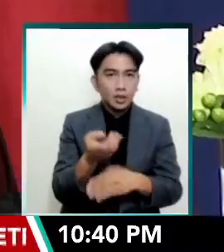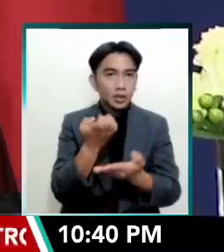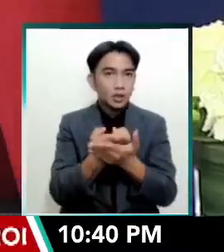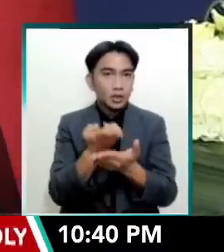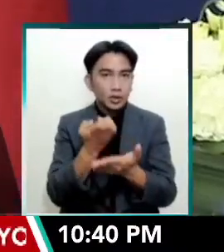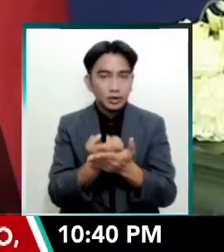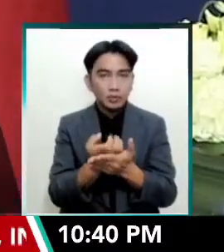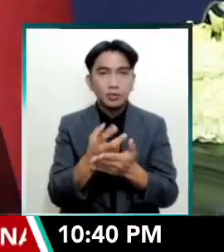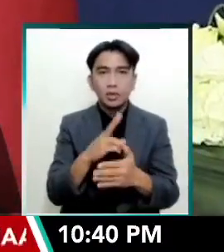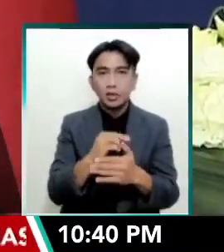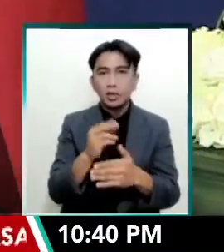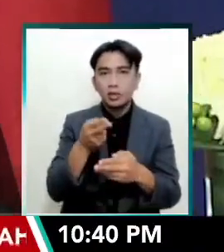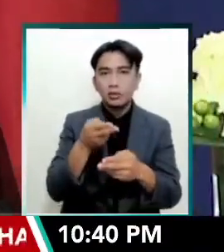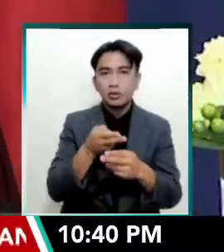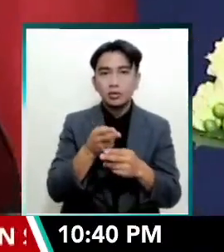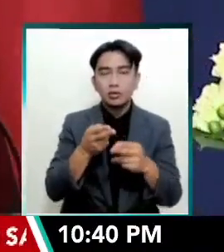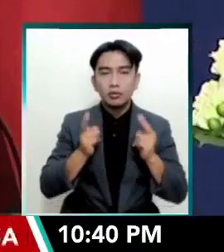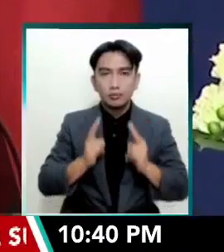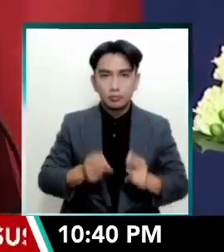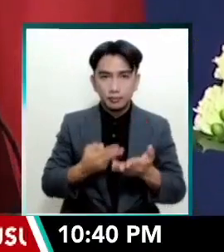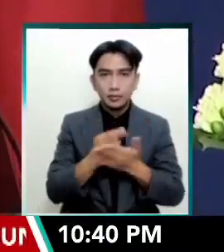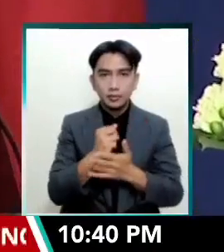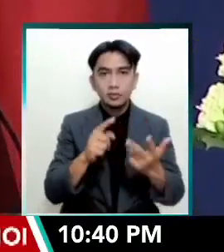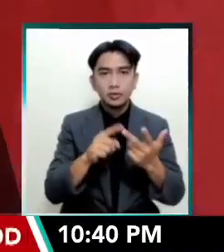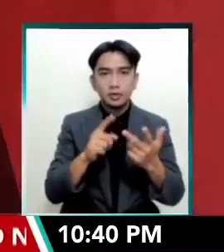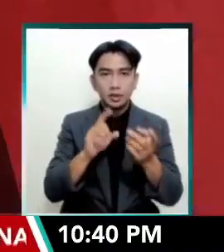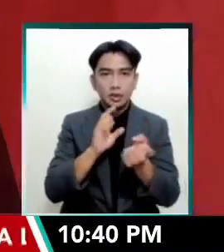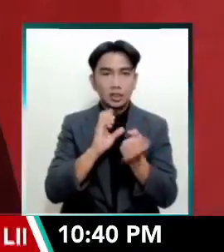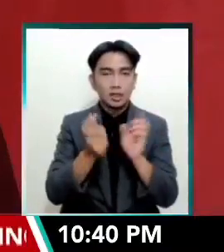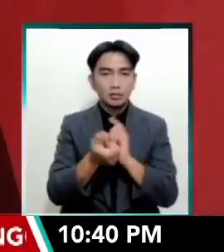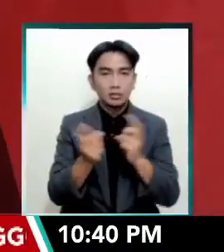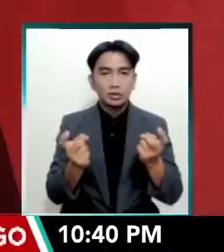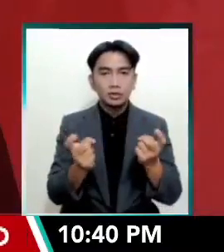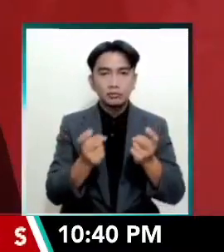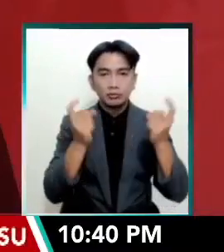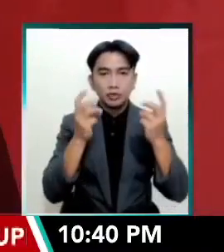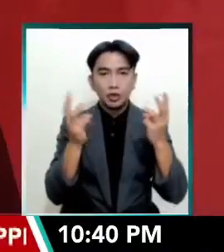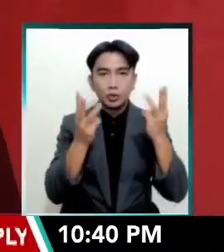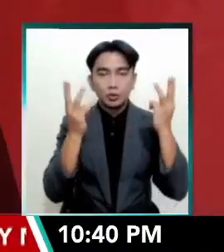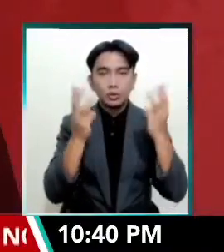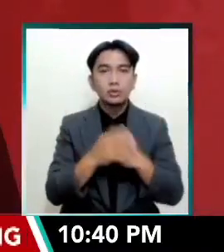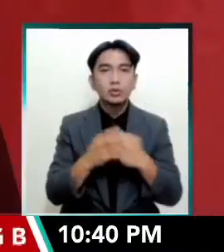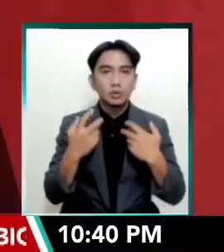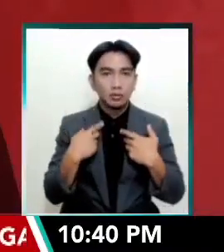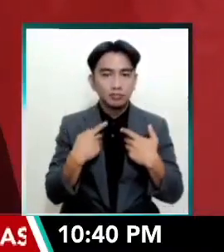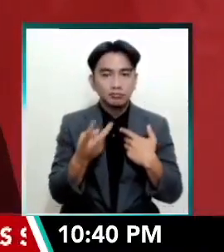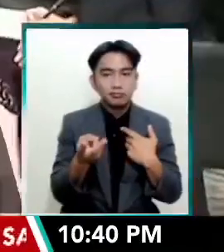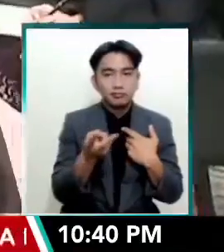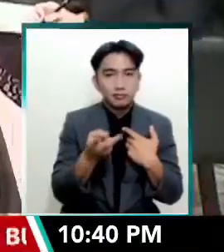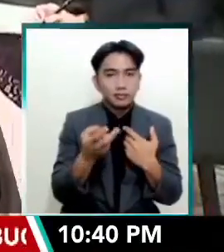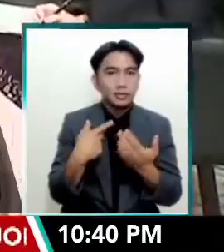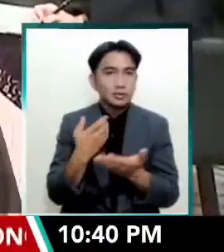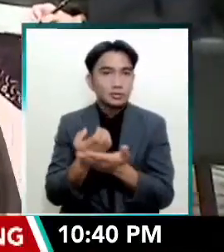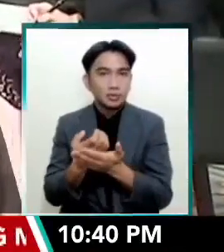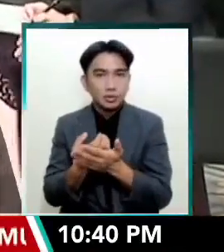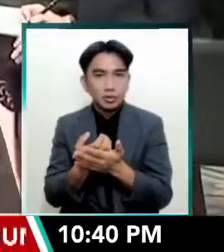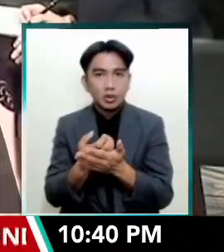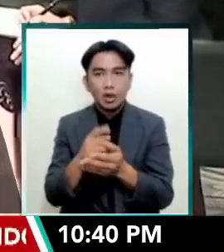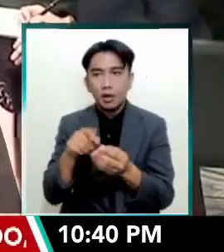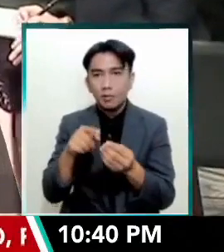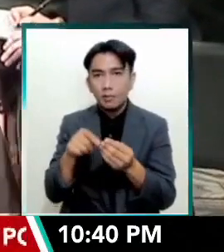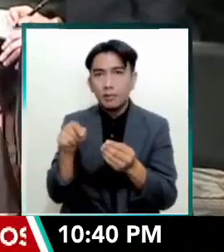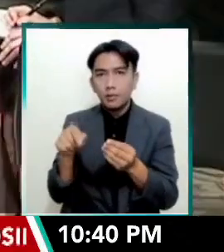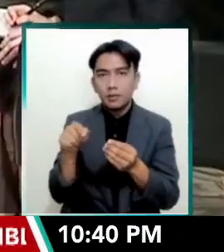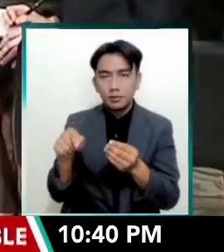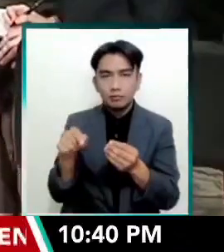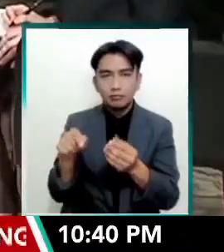at climate change. Gaganapin ang pulong sa gitna ng tensyon sa pagitan ng Amerika at China dahil sa issue sa Taiwan at